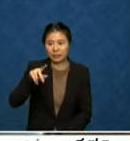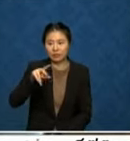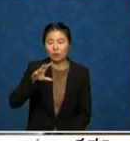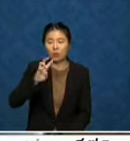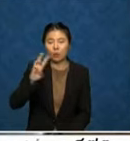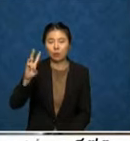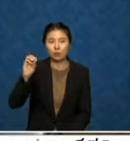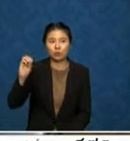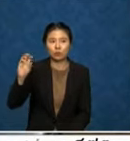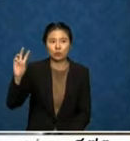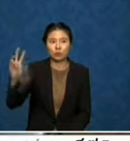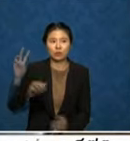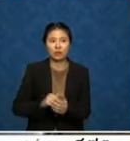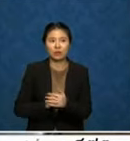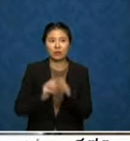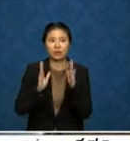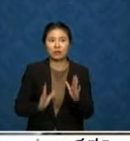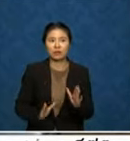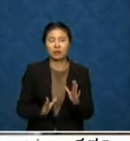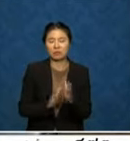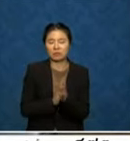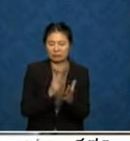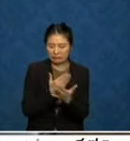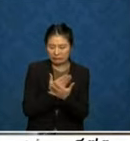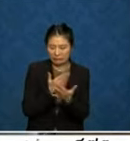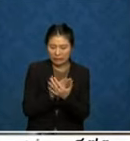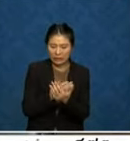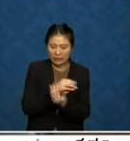ค่ะและมีมูลค่าความหายกว่า